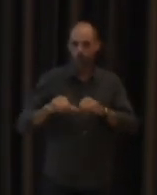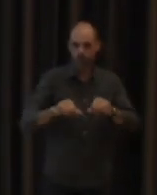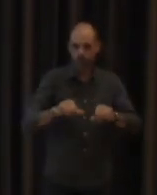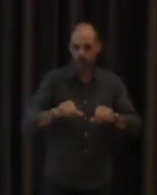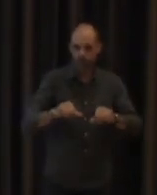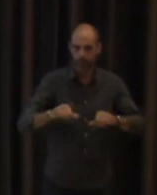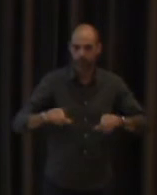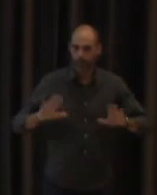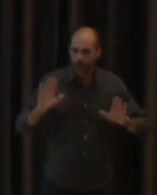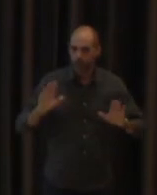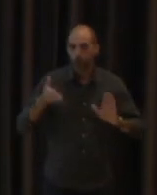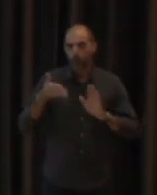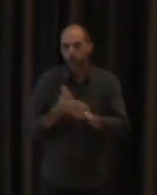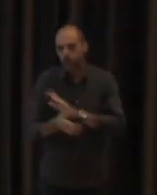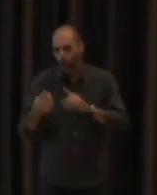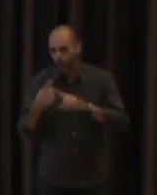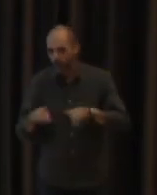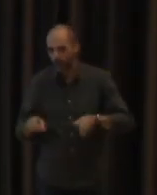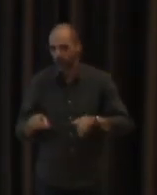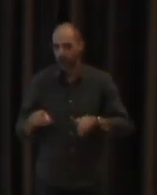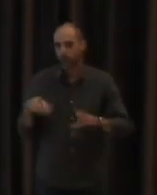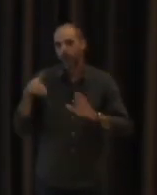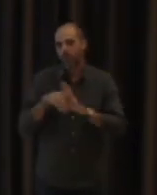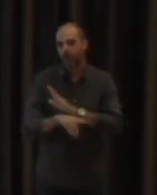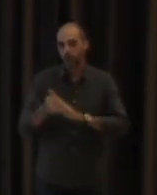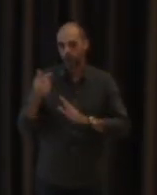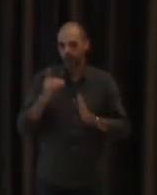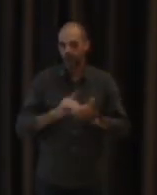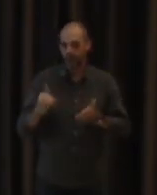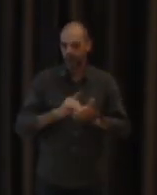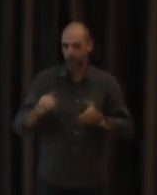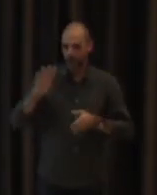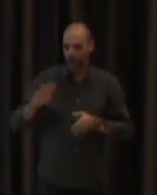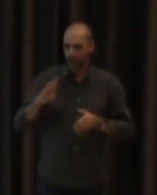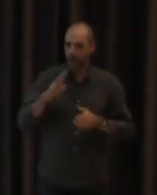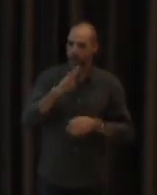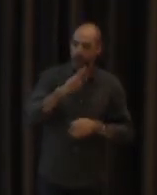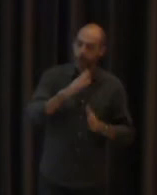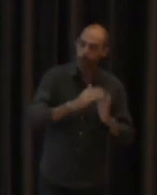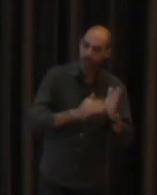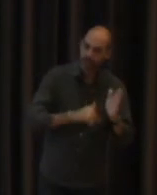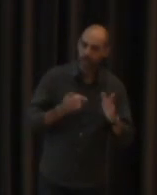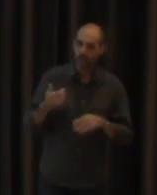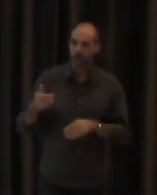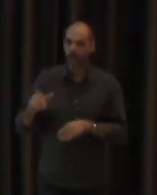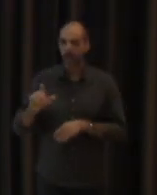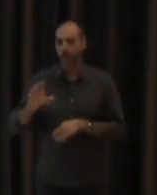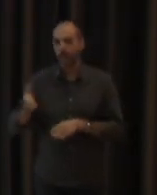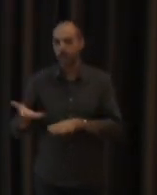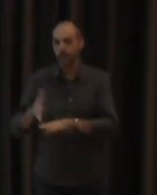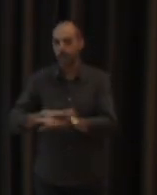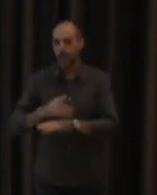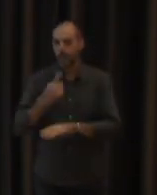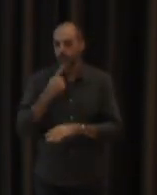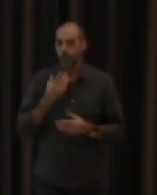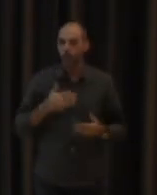hi ha un altre sentit, i aquí us he donat la definició que en dona el Diccionari Català Valencià Balear, que és el de poder